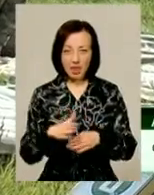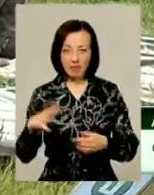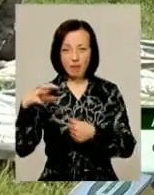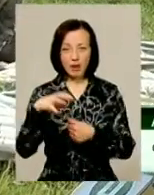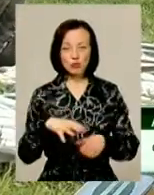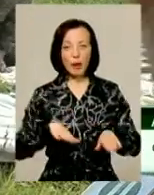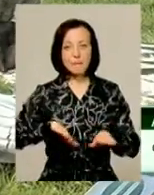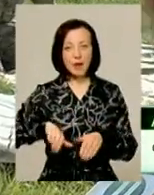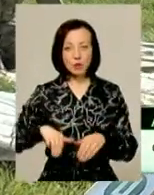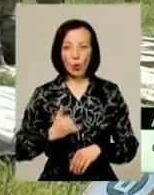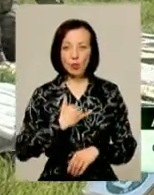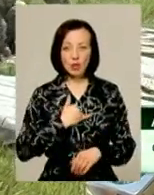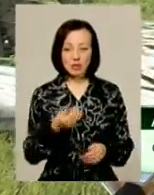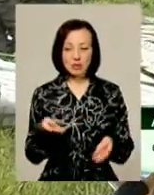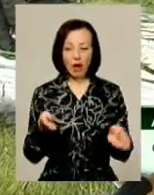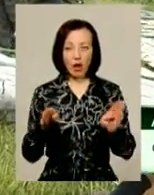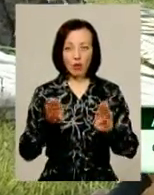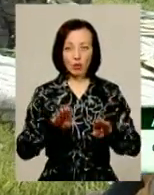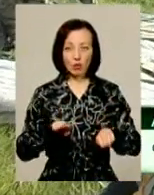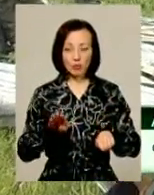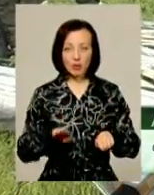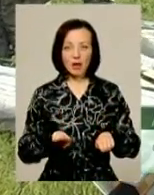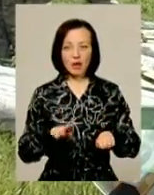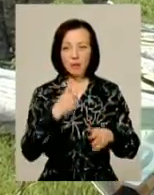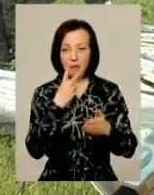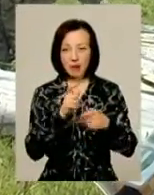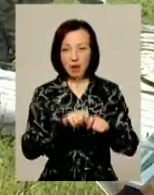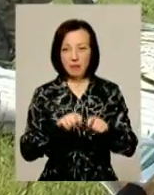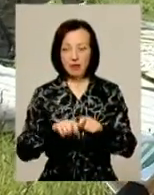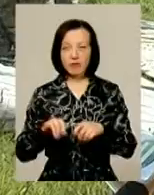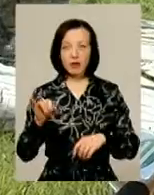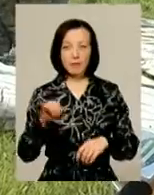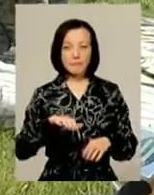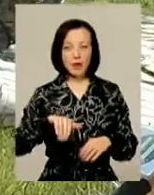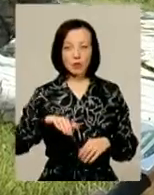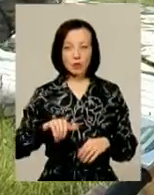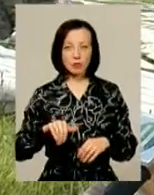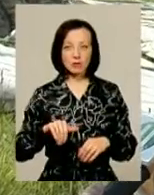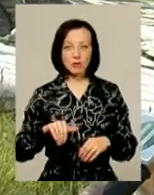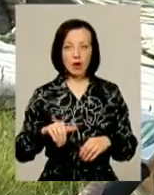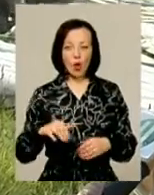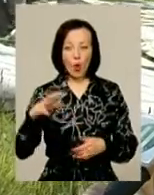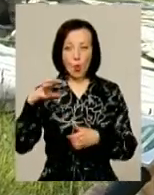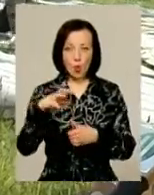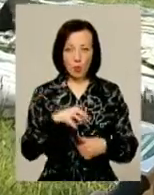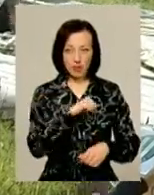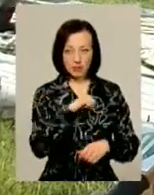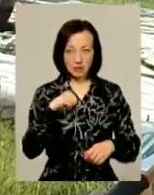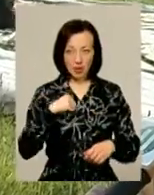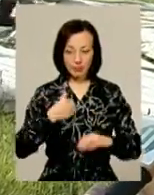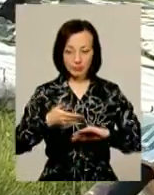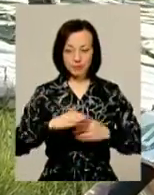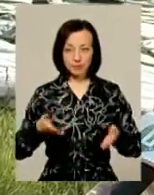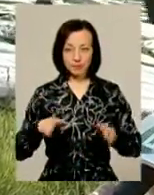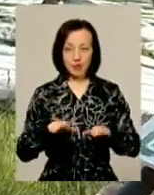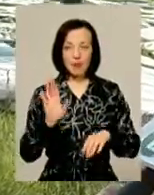Потом у нас идет укладка строп, грубо говоря, пробивка их. Потом мы слаживаем купол. И потом уже